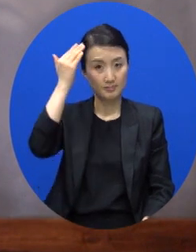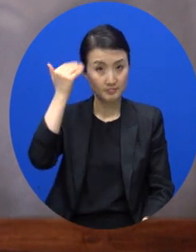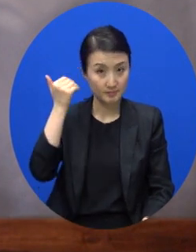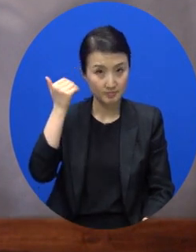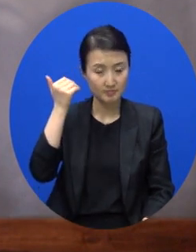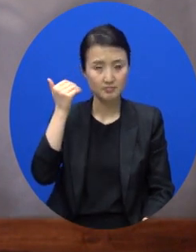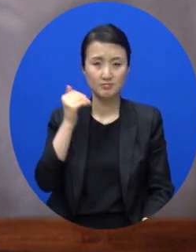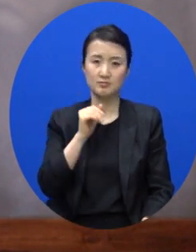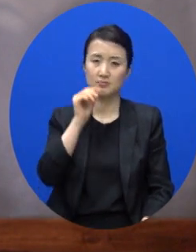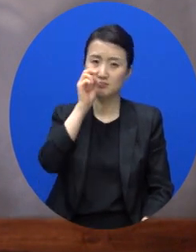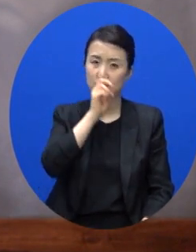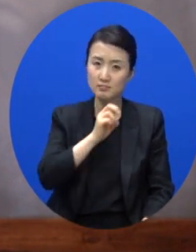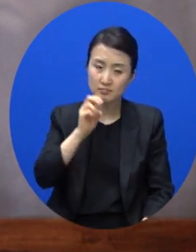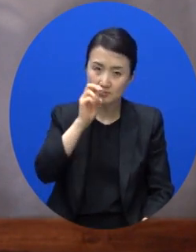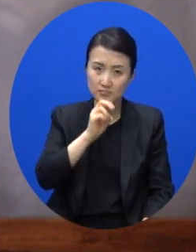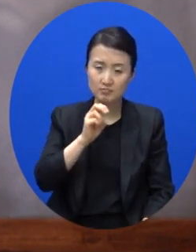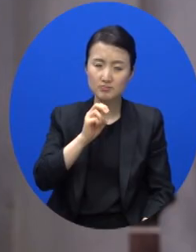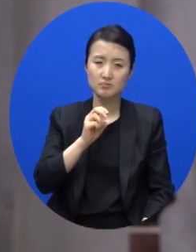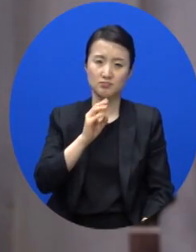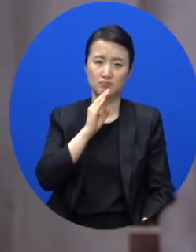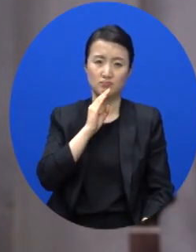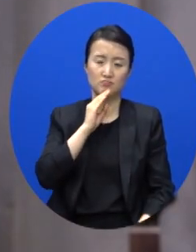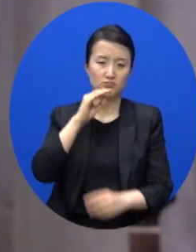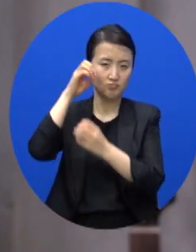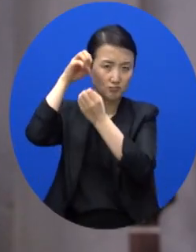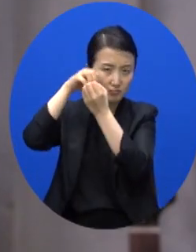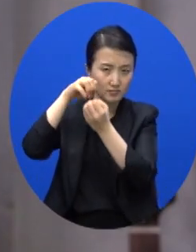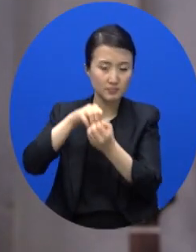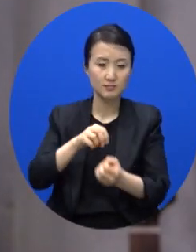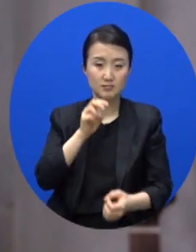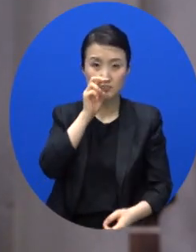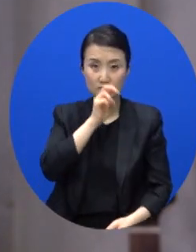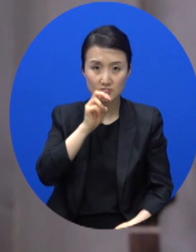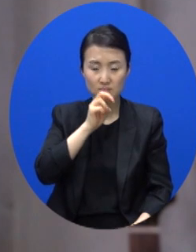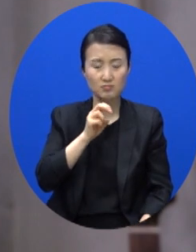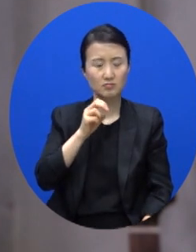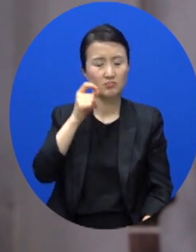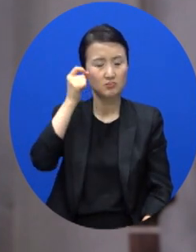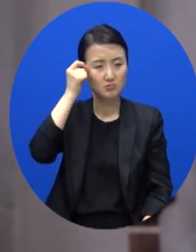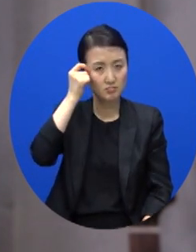우리나라의 고유한 우리 음악의 그런 우수성과